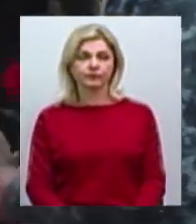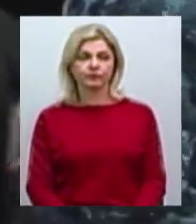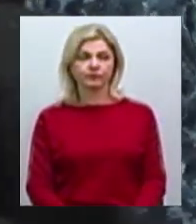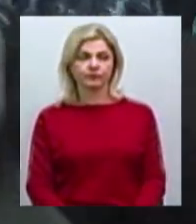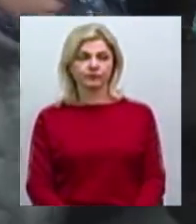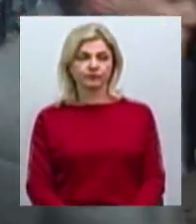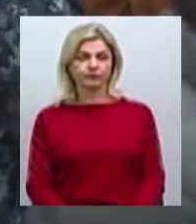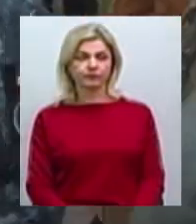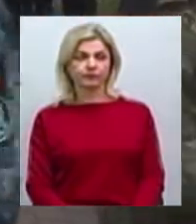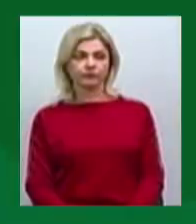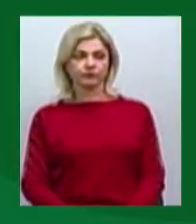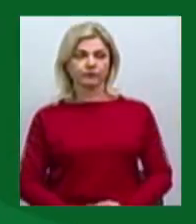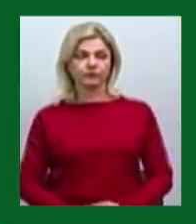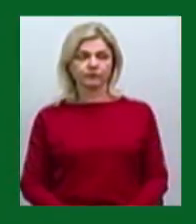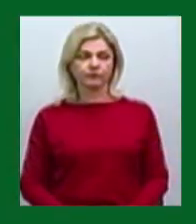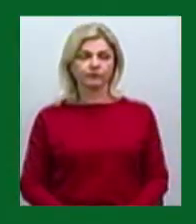Суспільному, Миколаїв.